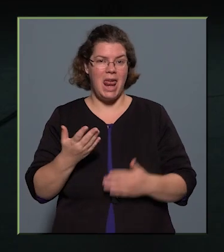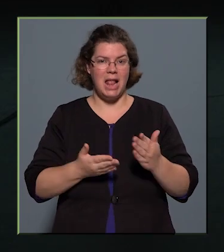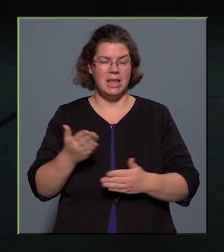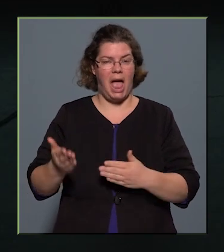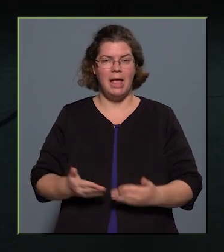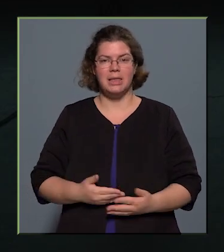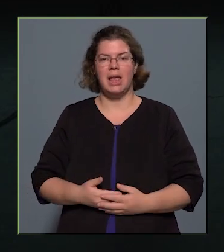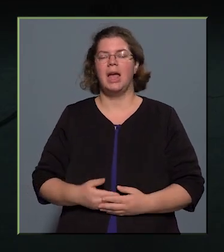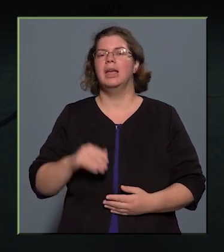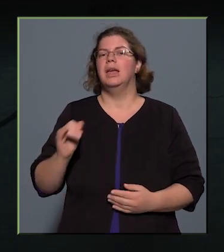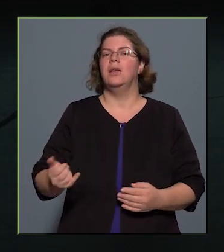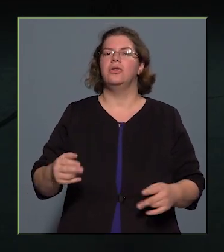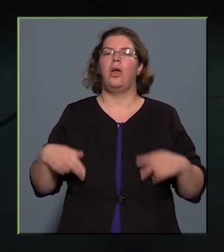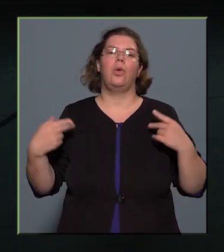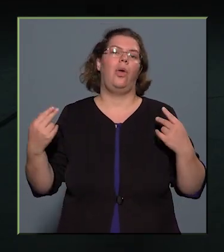a következő